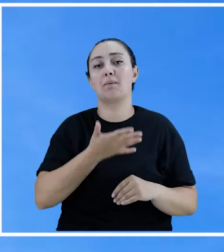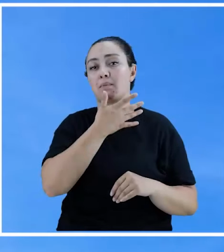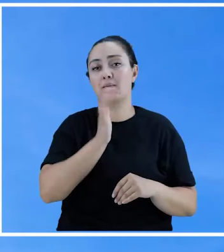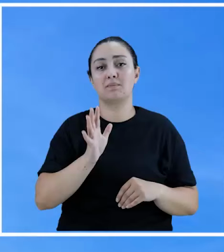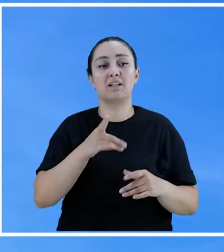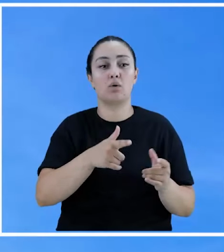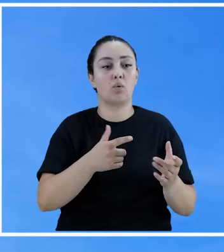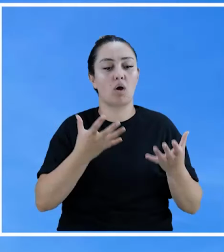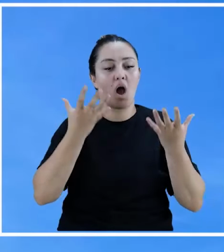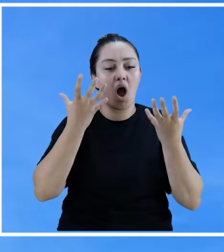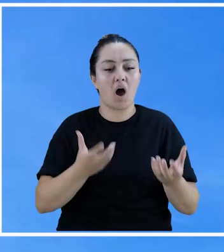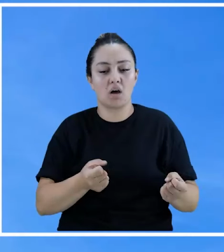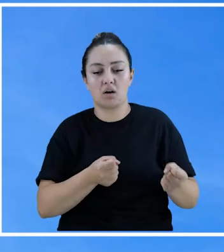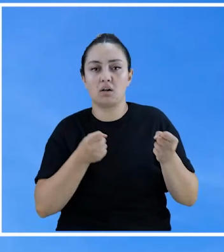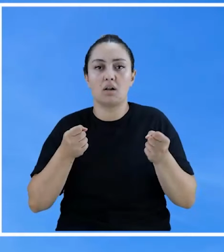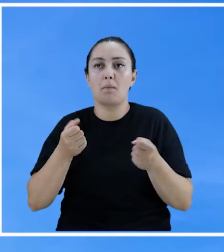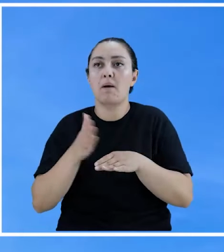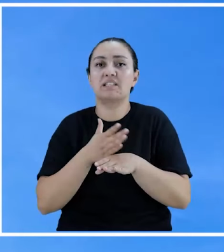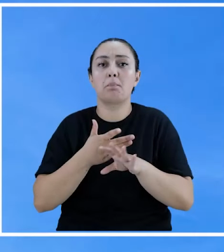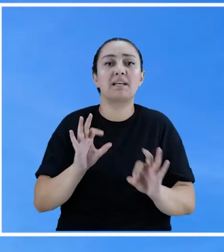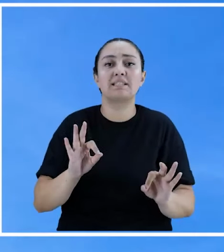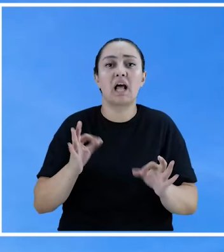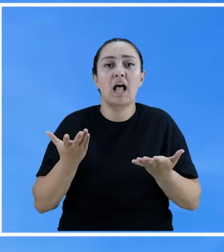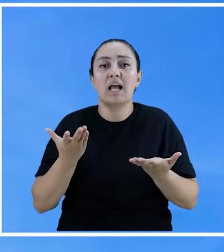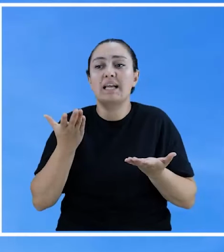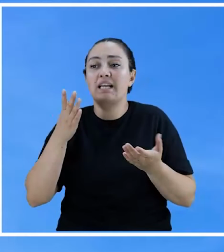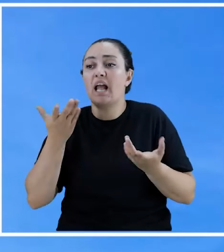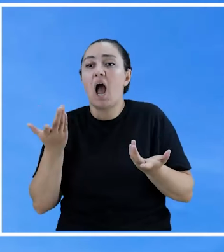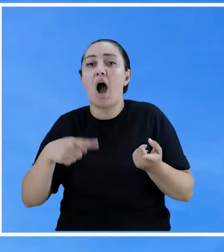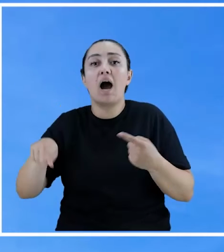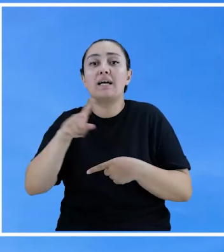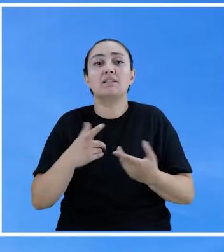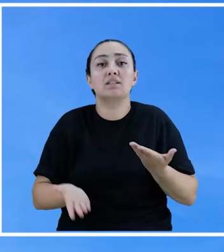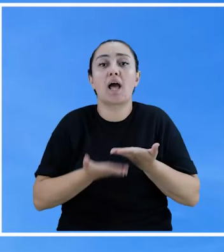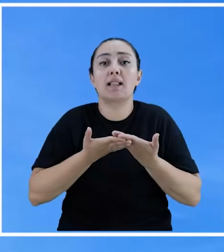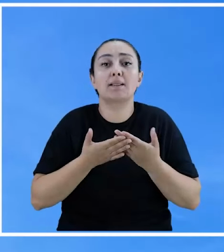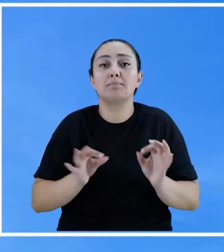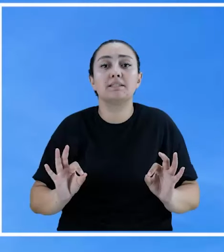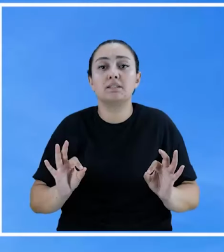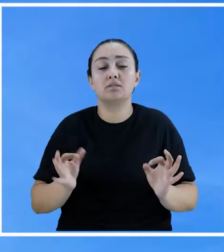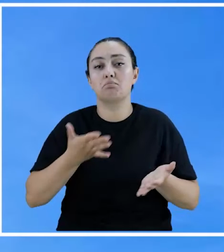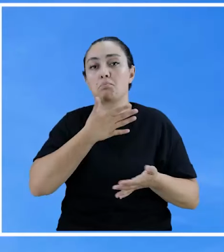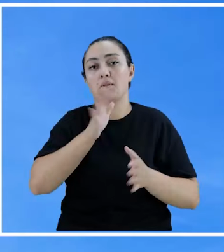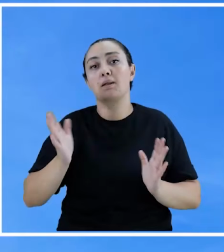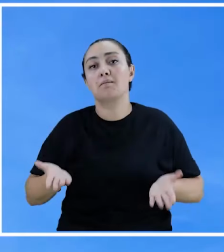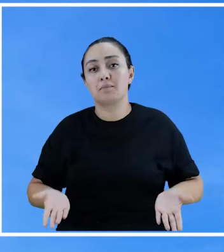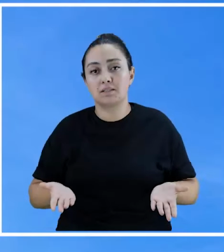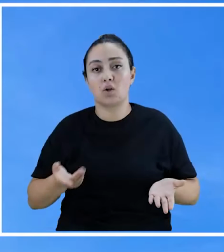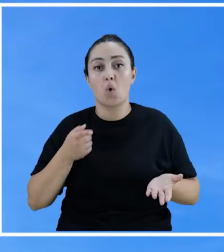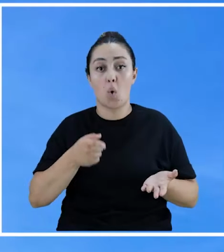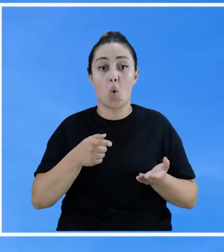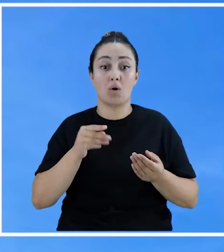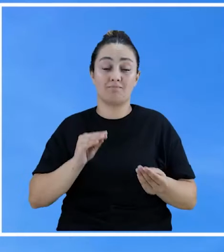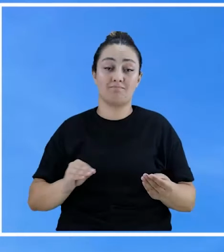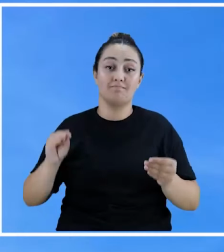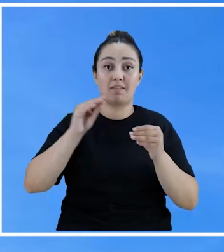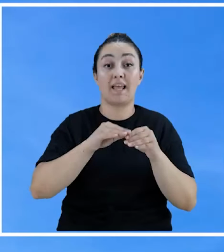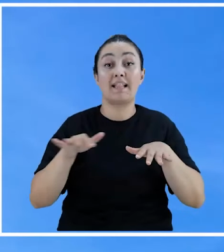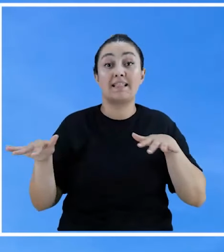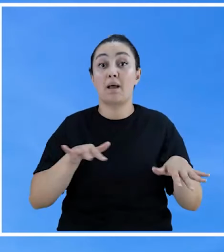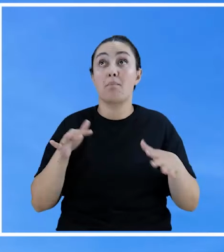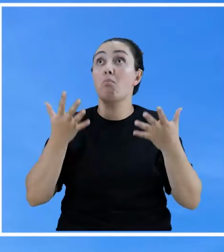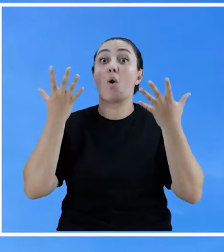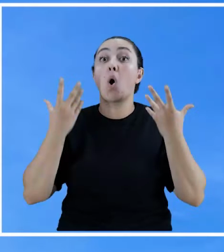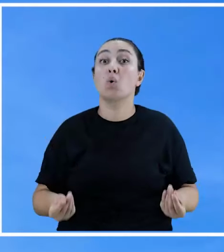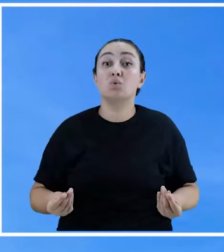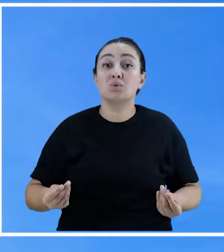bilemezsiniz. Kim taşıyacak o yükü? Hangi malzeme? Nasıl taşıyacak? Hangi reaksiyonu verecek? İşte benim yapım tek katlı. Tek katlı ama oraya bir